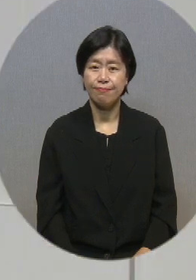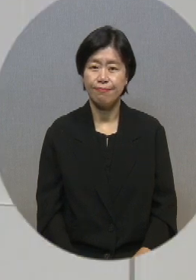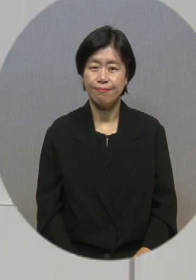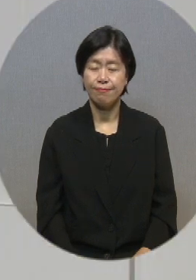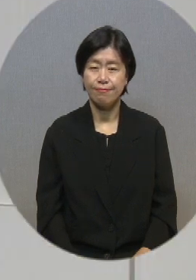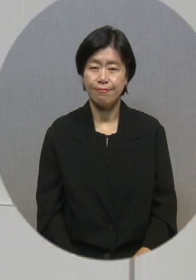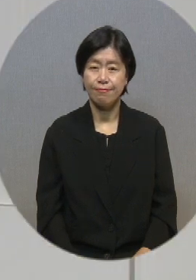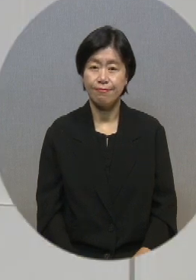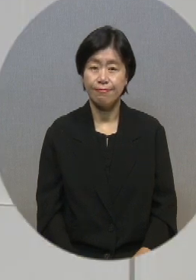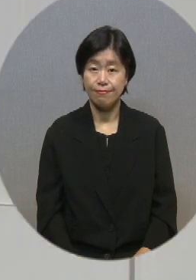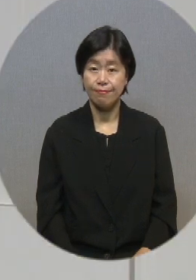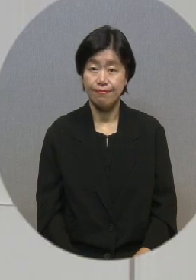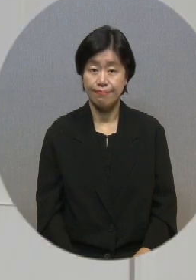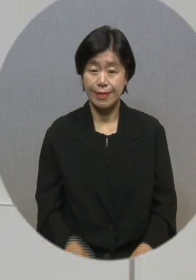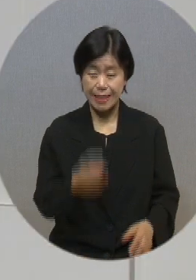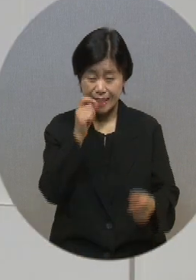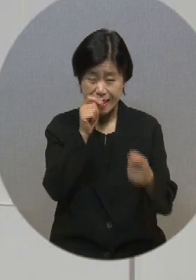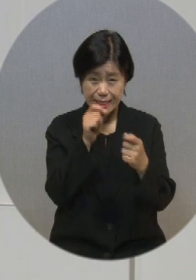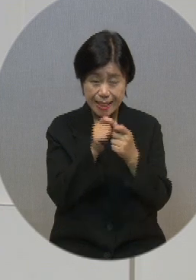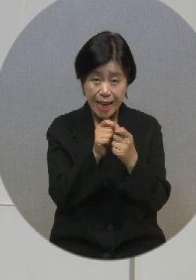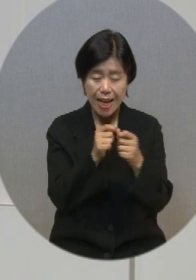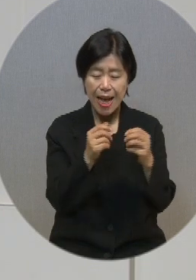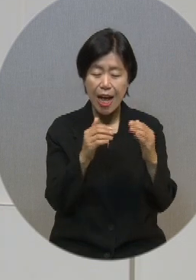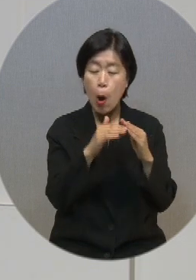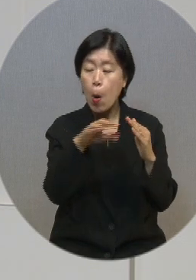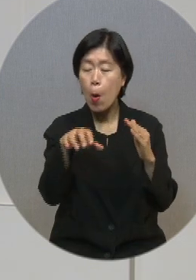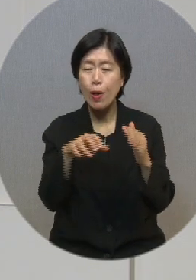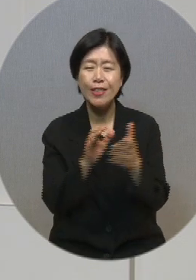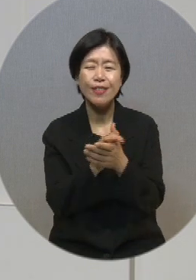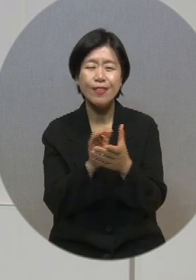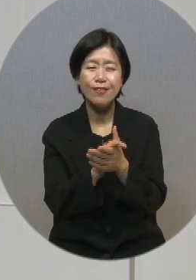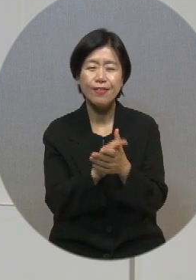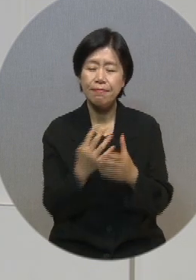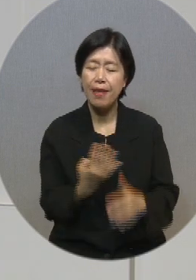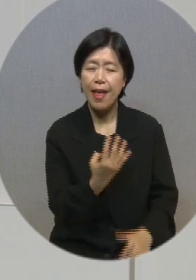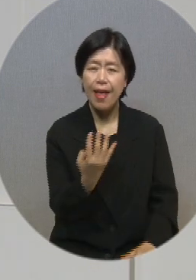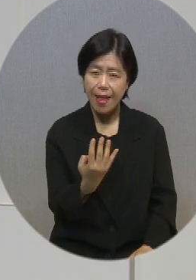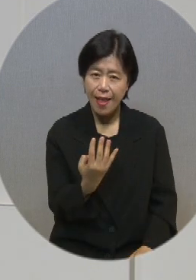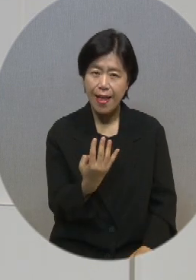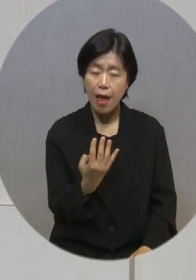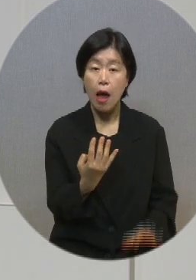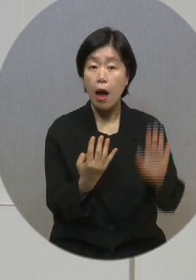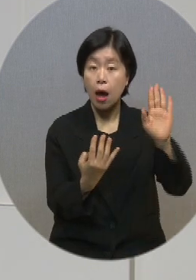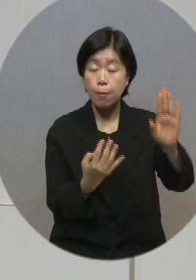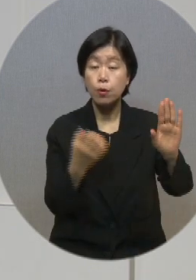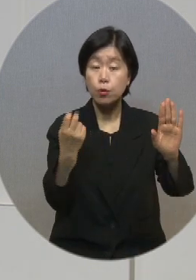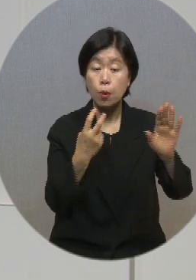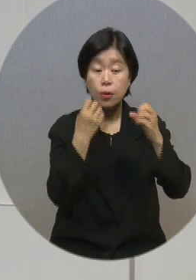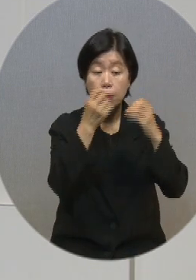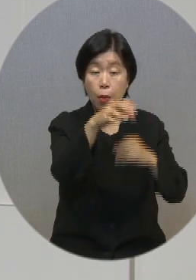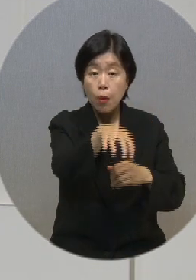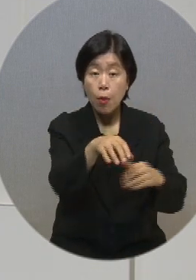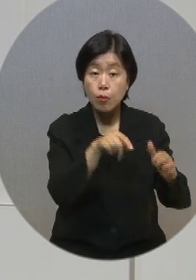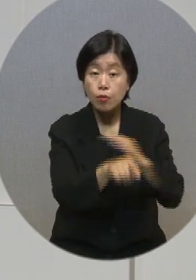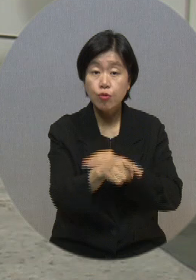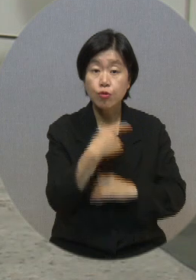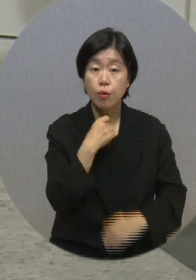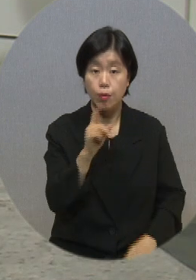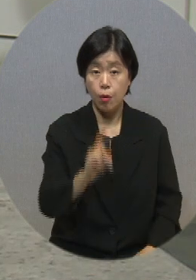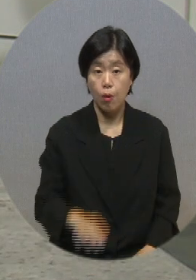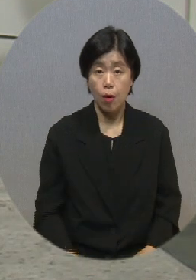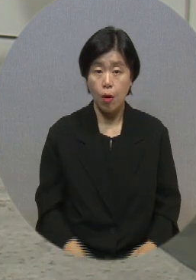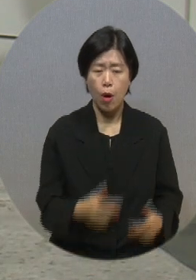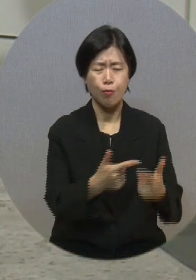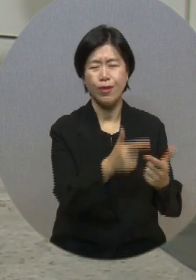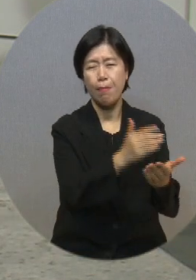네. 네, 그렇게 또 아주 이게 절친 친구분들과 또 가고 싶은 곳이 있으세요? 예, 부산 말고. 네, 부산.